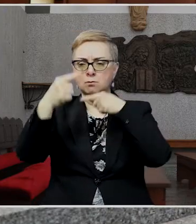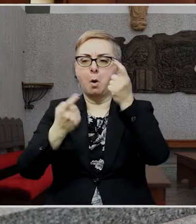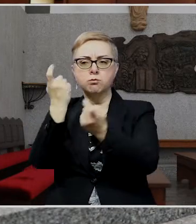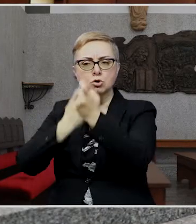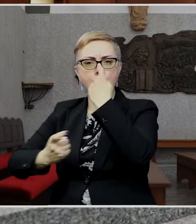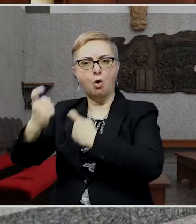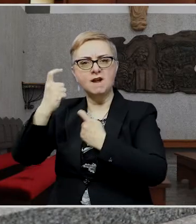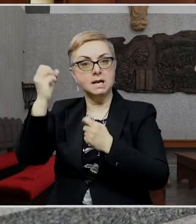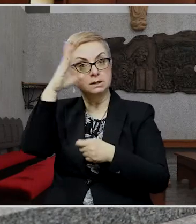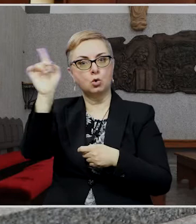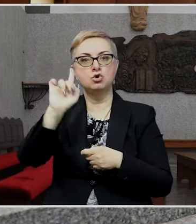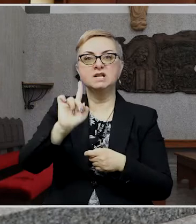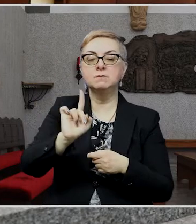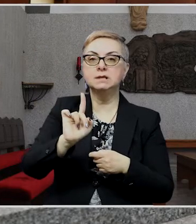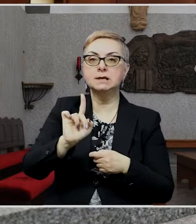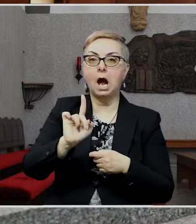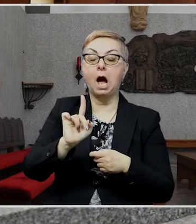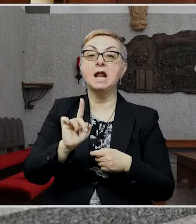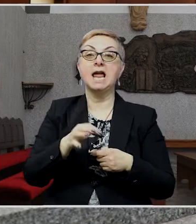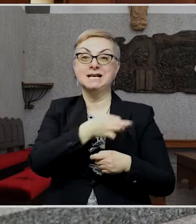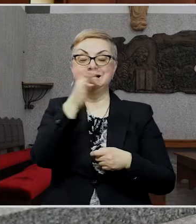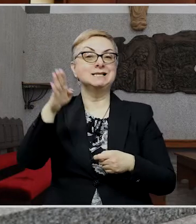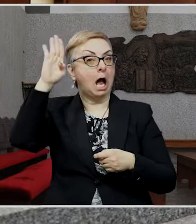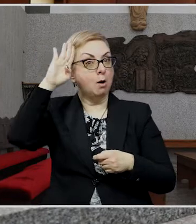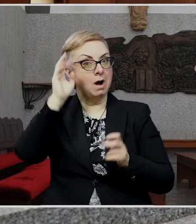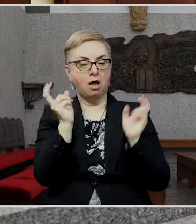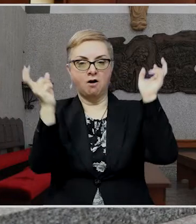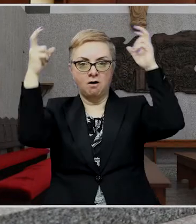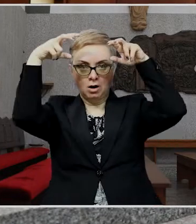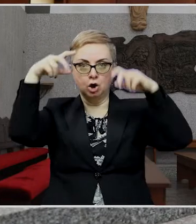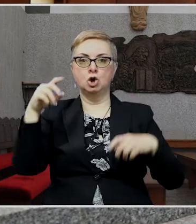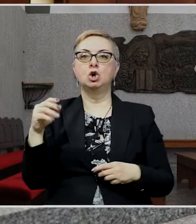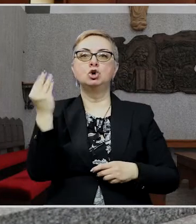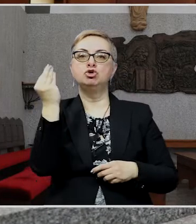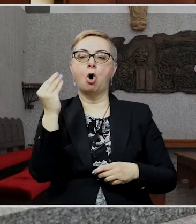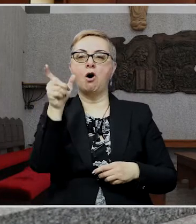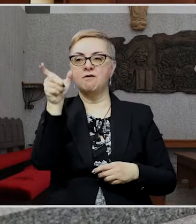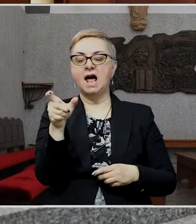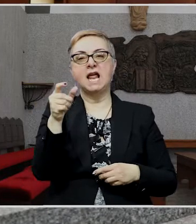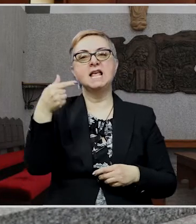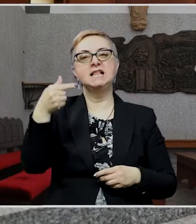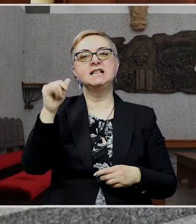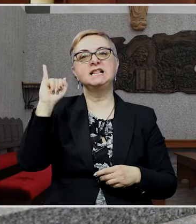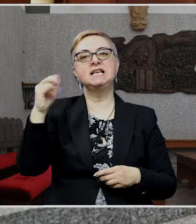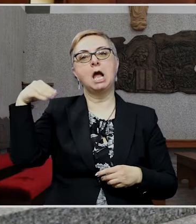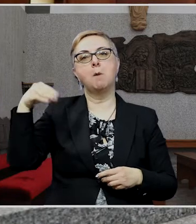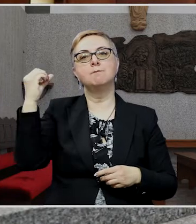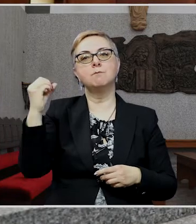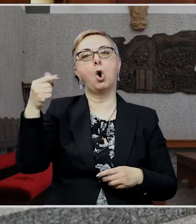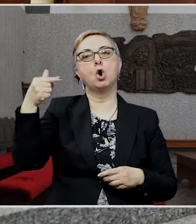che san paolo dice al suo amato giovane vescovo timoteo quando gli ricorda così